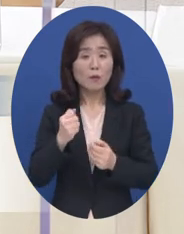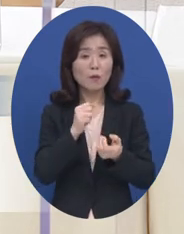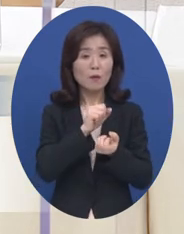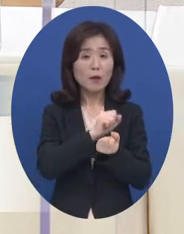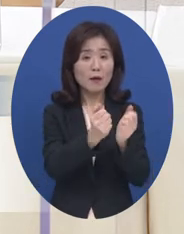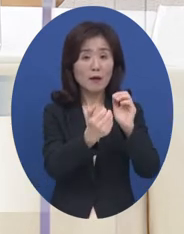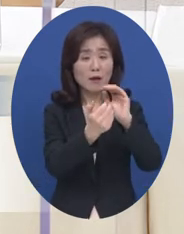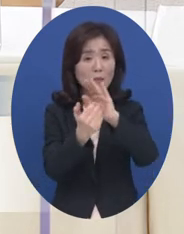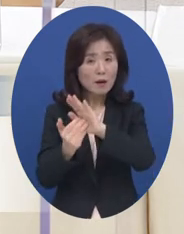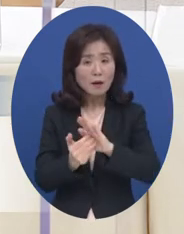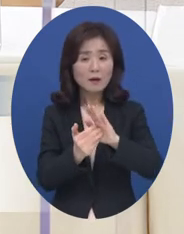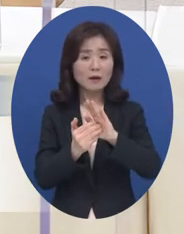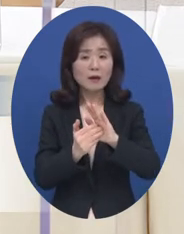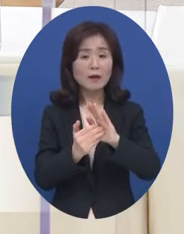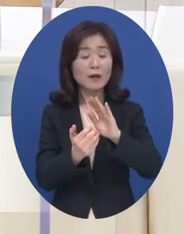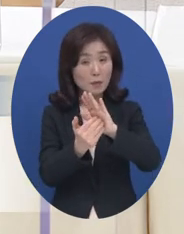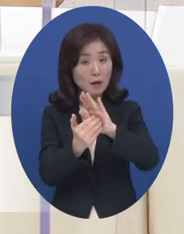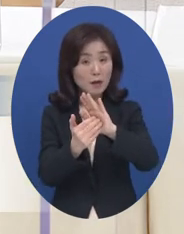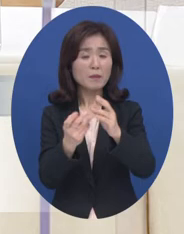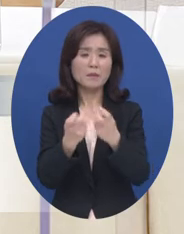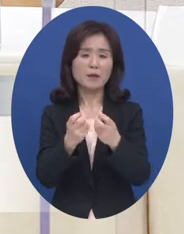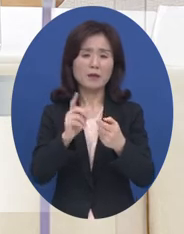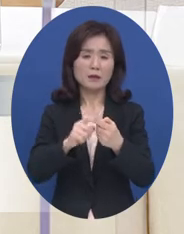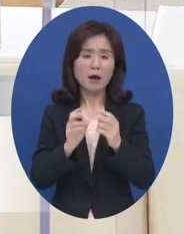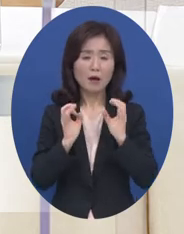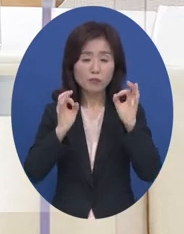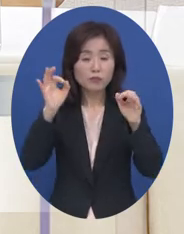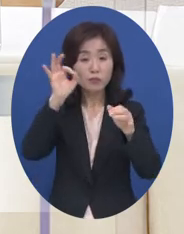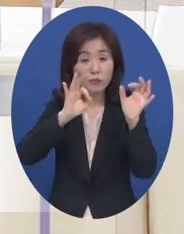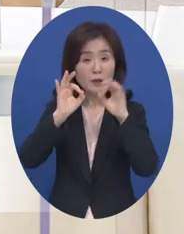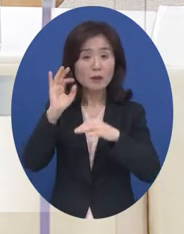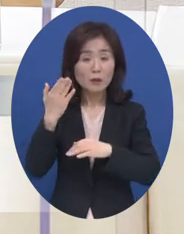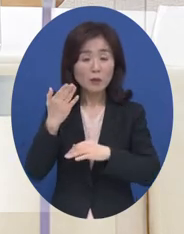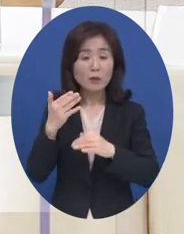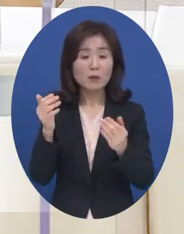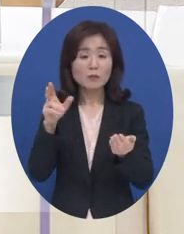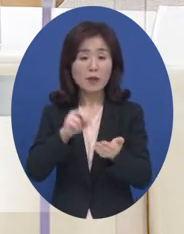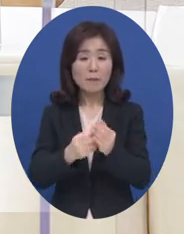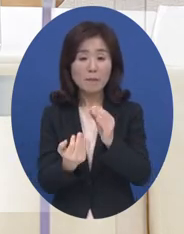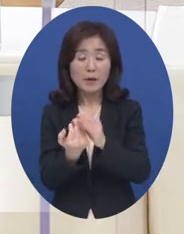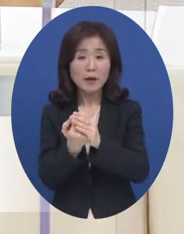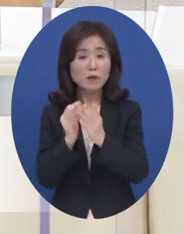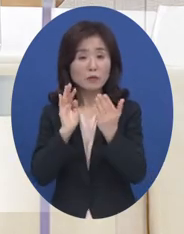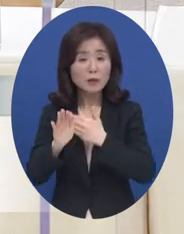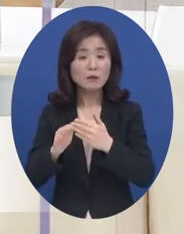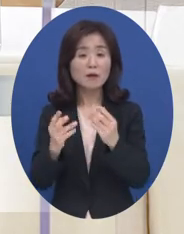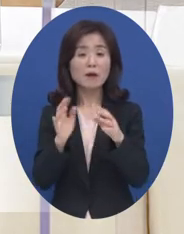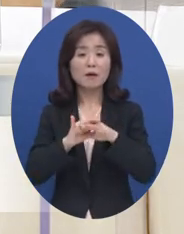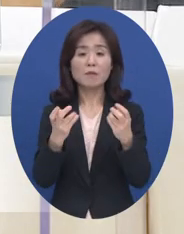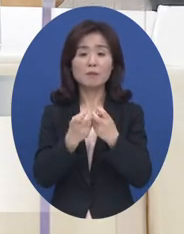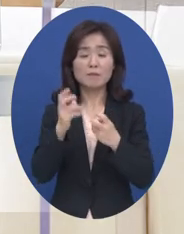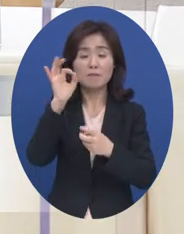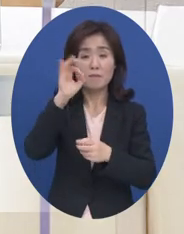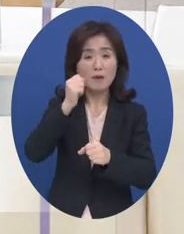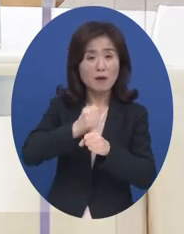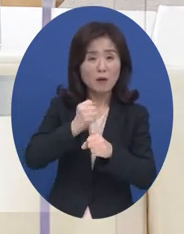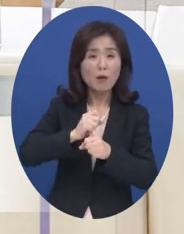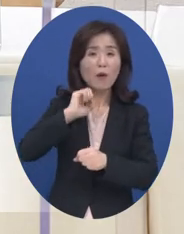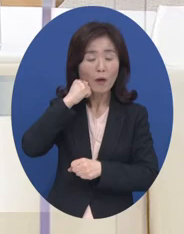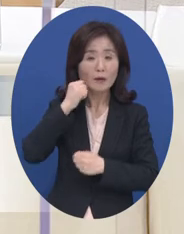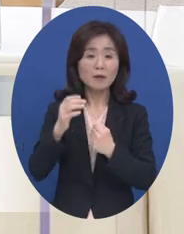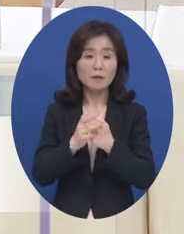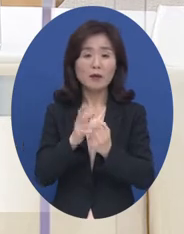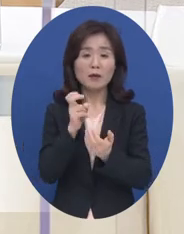방책을 강구해야 되고 실제로 으 일이 벌어진 경우는 구제 체액을 만들기 쉽지 않기 때문에 에 제도적인